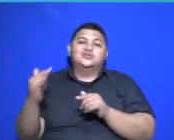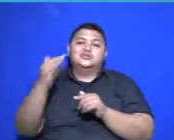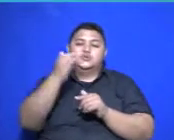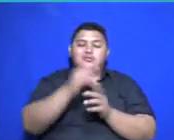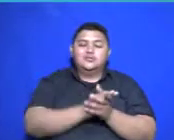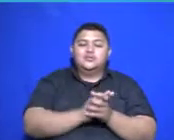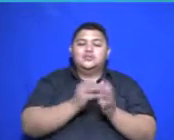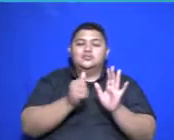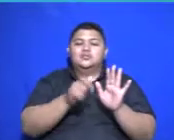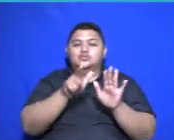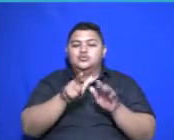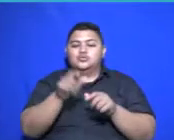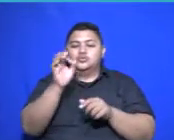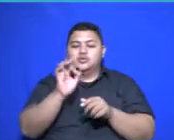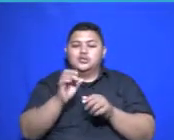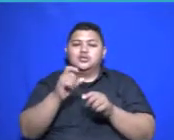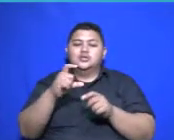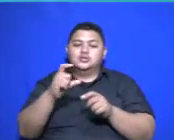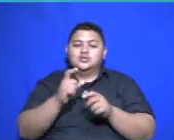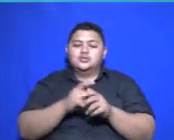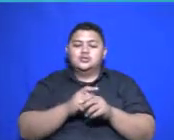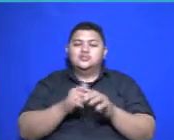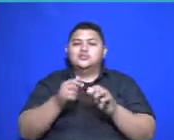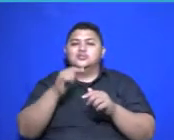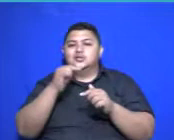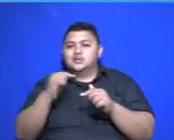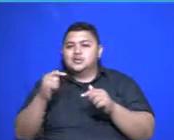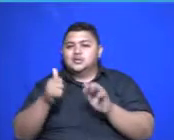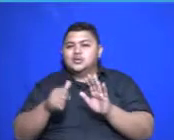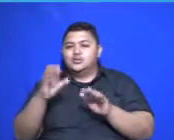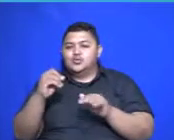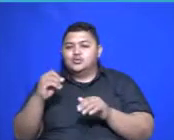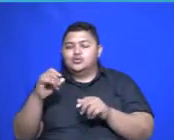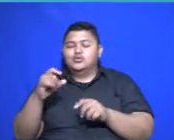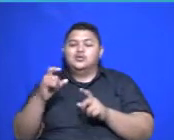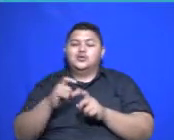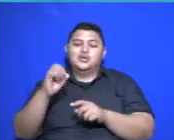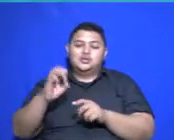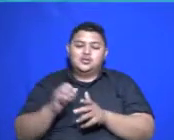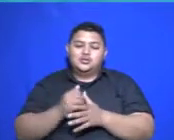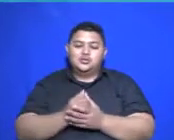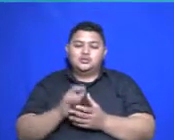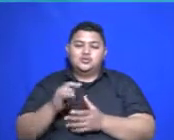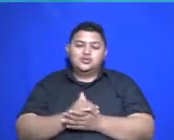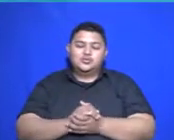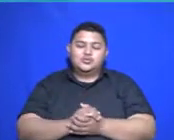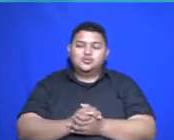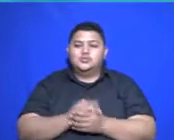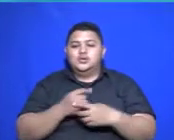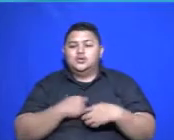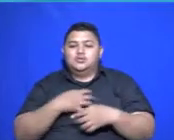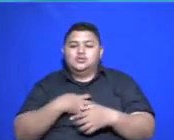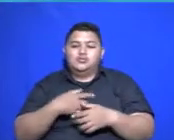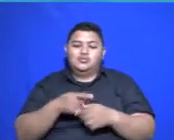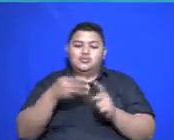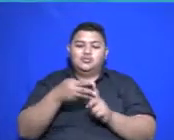derajat Celsius, kalau ini bisa sampai di 60, minus 60 derajat Celsius. Nah kalau ini kebutuhan BBM